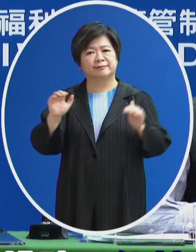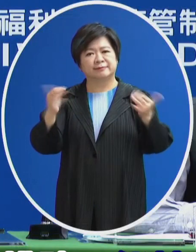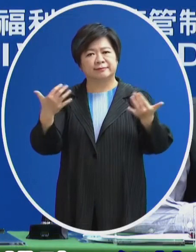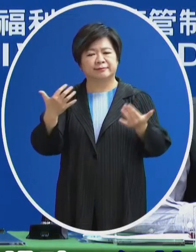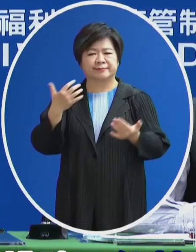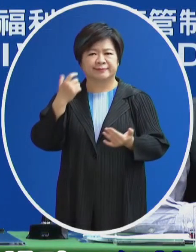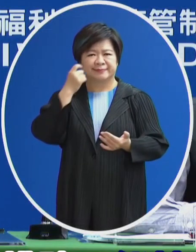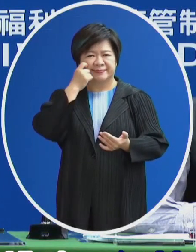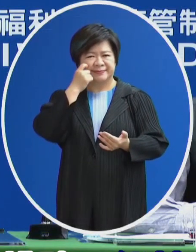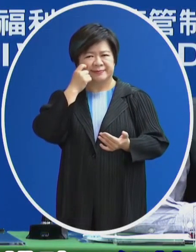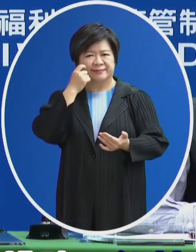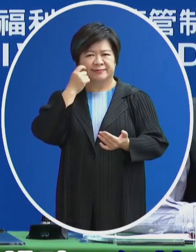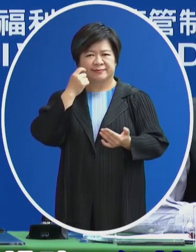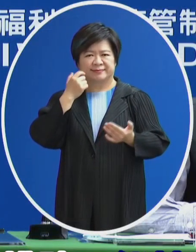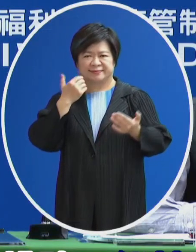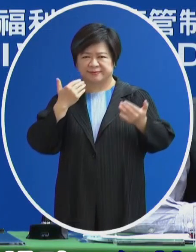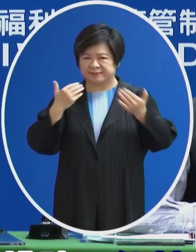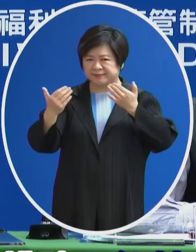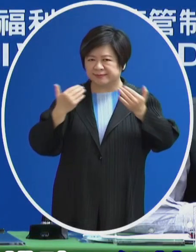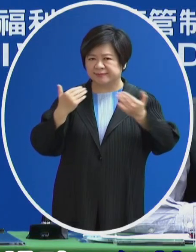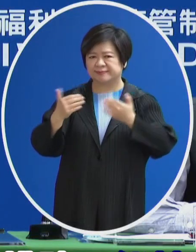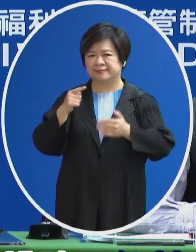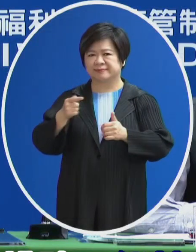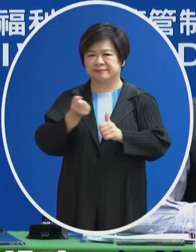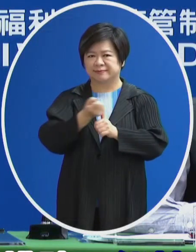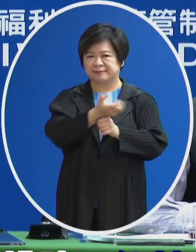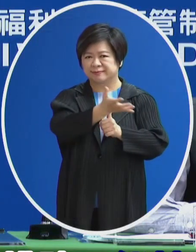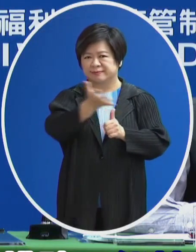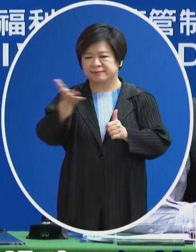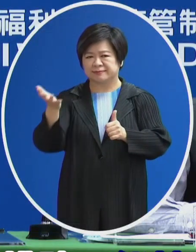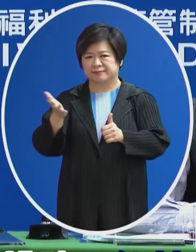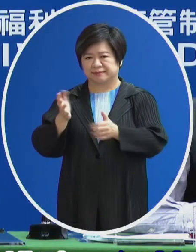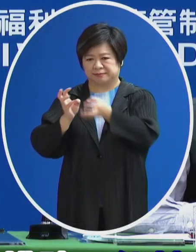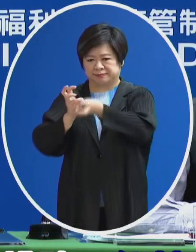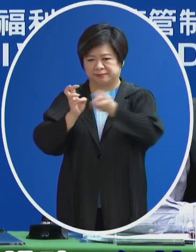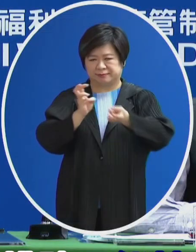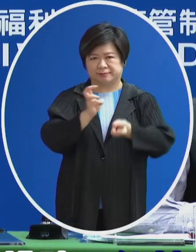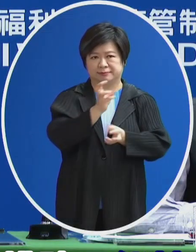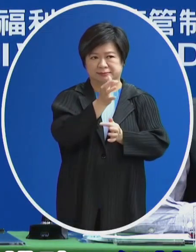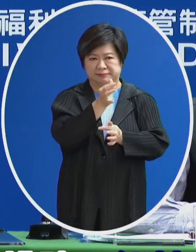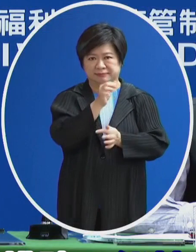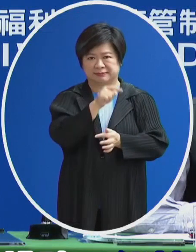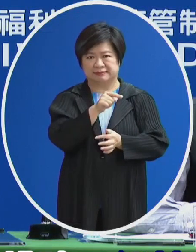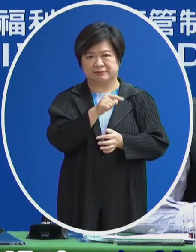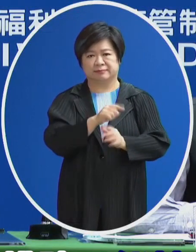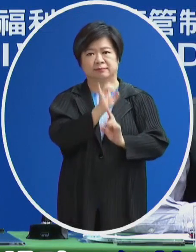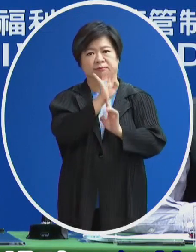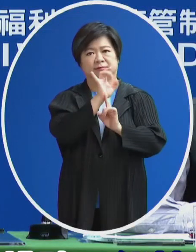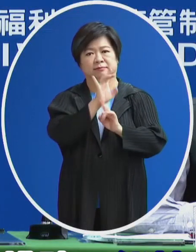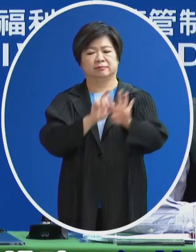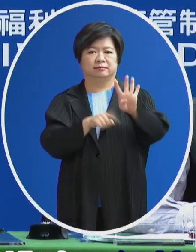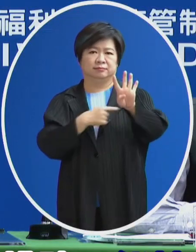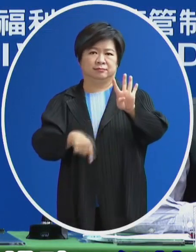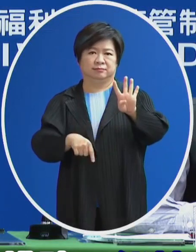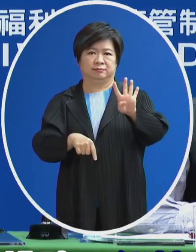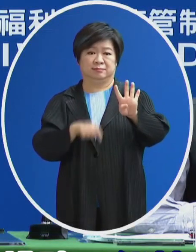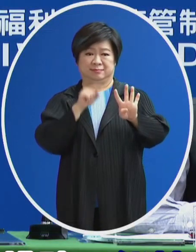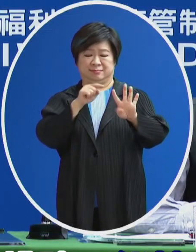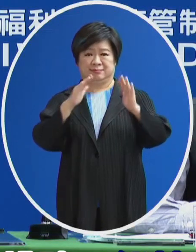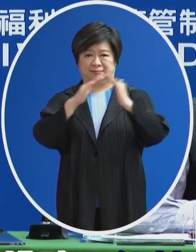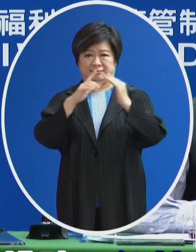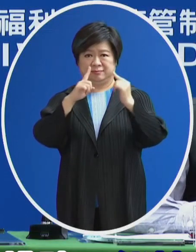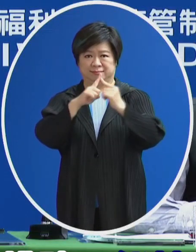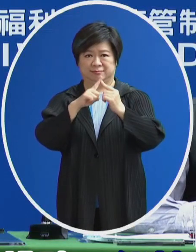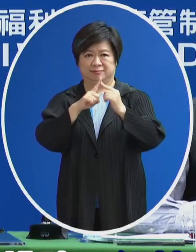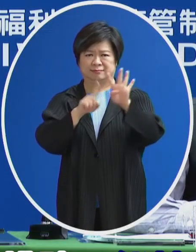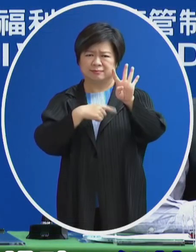有办法了解的一个，哦，传染的一个路径，再就是新竹的这四位的家人，哦，这个还要进一步